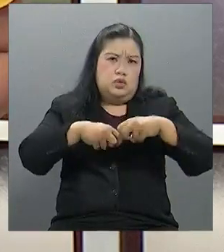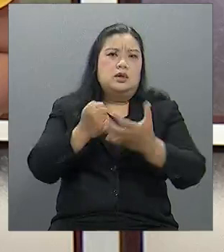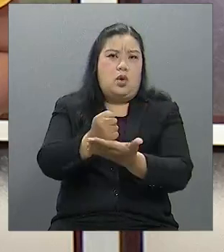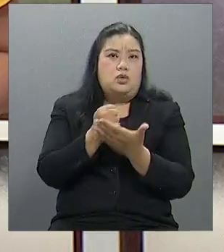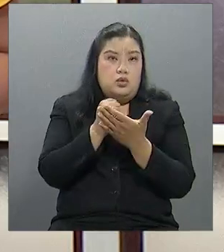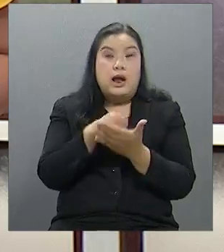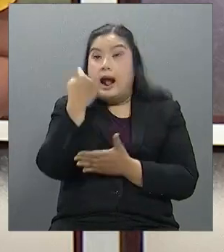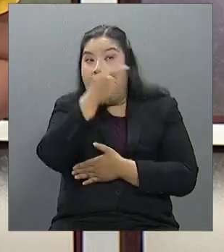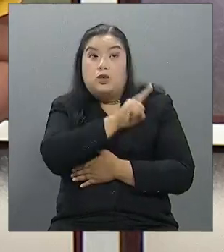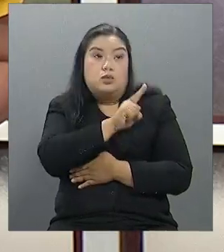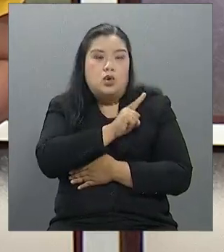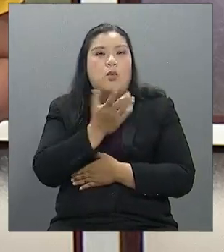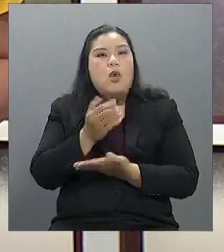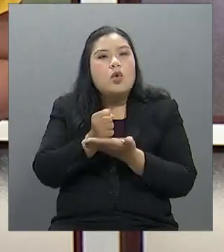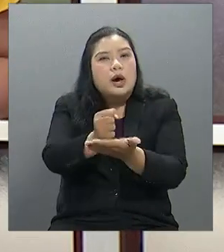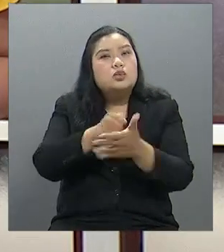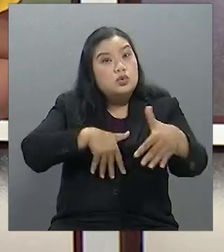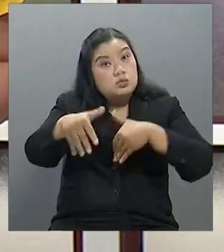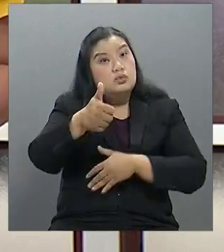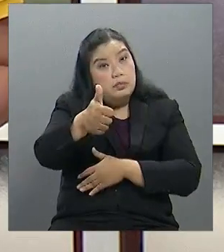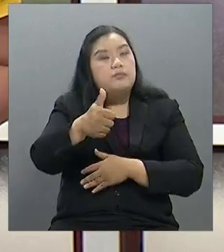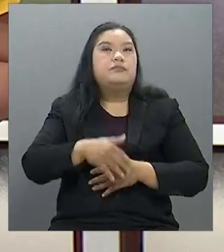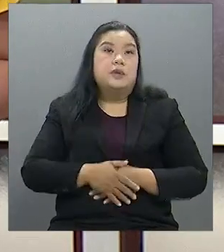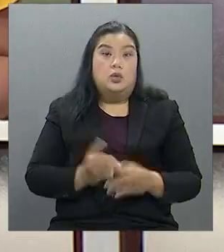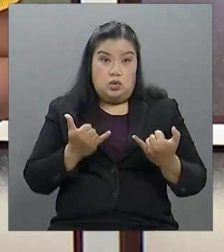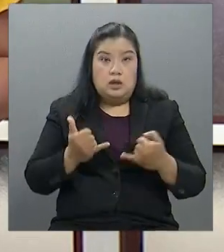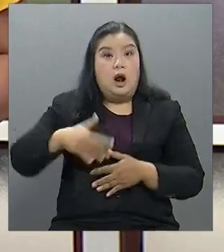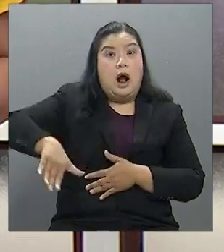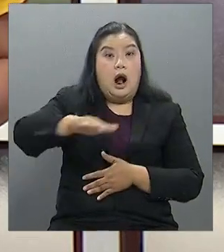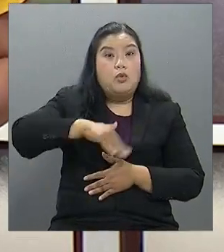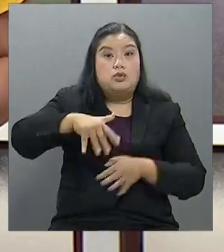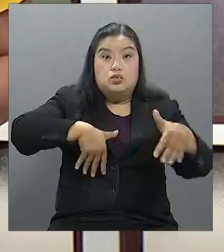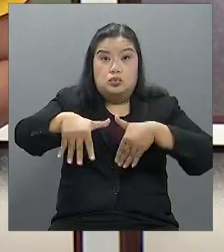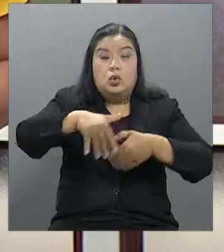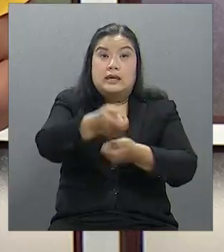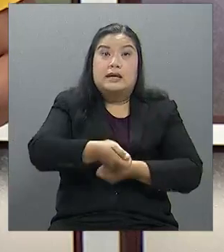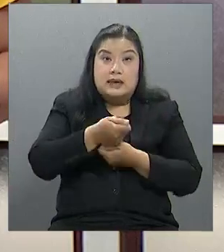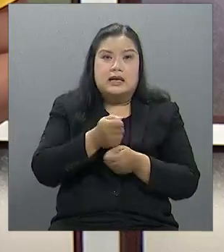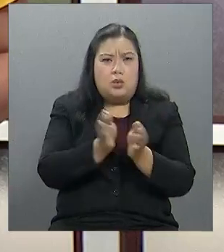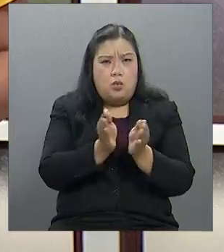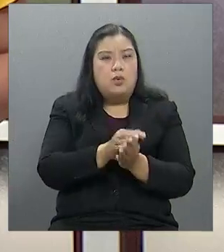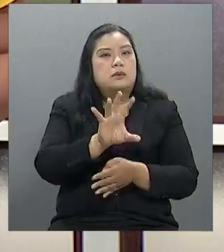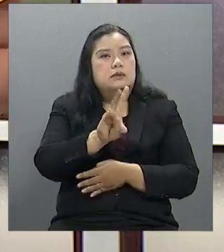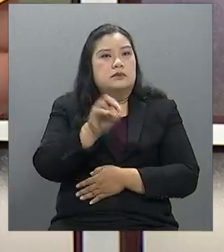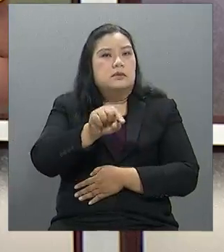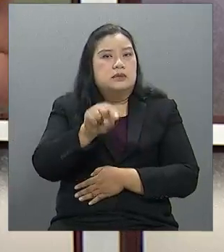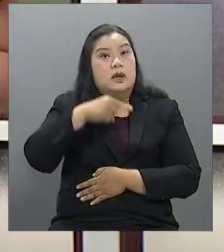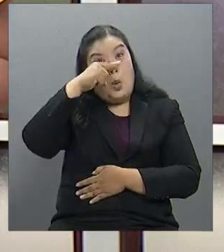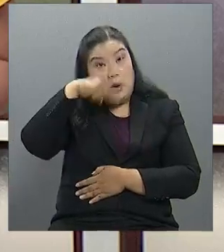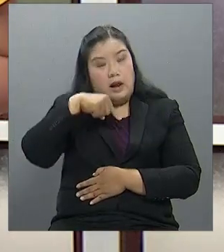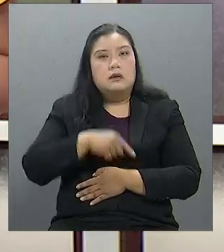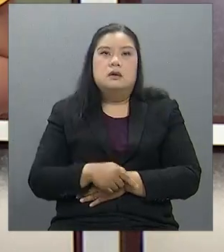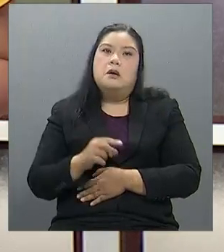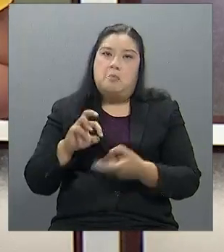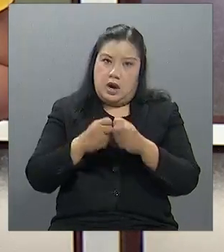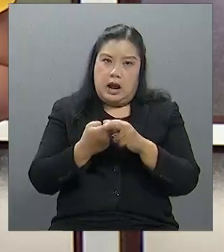ไปช่วยชาวบ้านด้วยนะคะเพราะว่าบ้านเราเมืองเรานี่เกษตรกรเนาะ 70% ของประเทศนะคะดังนั้นเรื่องน้ำเรื่องไฟอ่ะเ